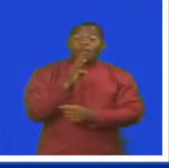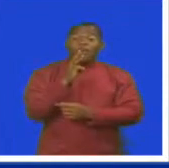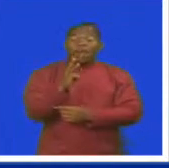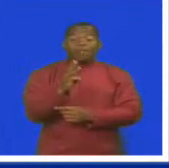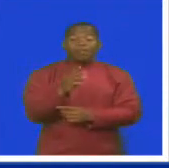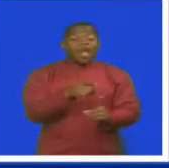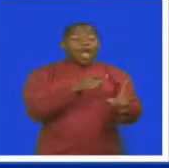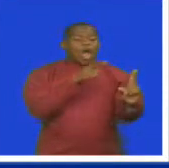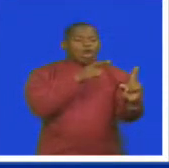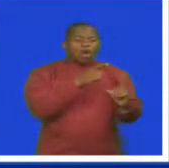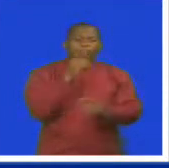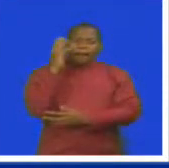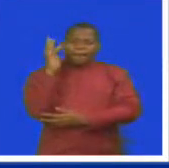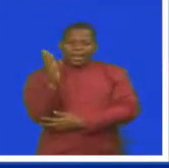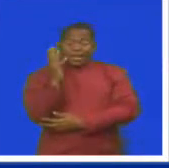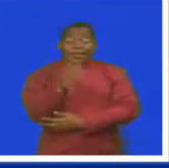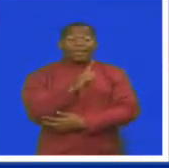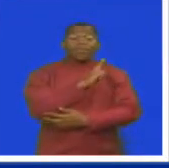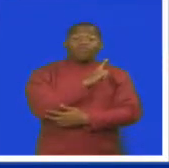ngemkhuhlane iCOVID-19.